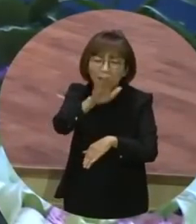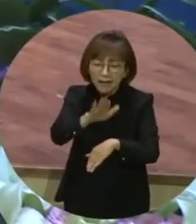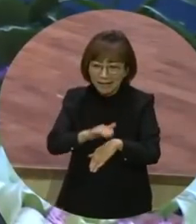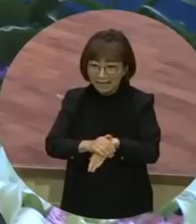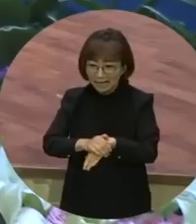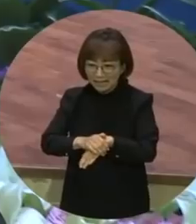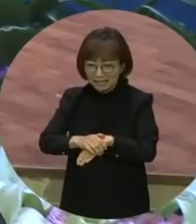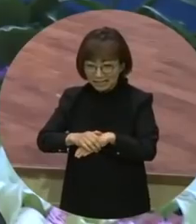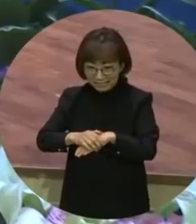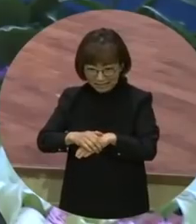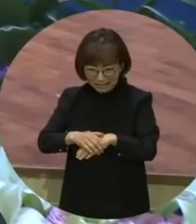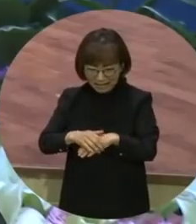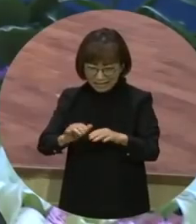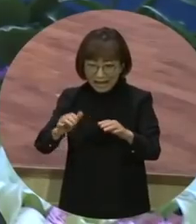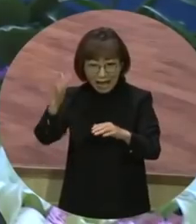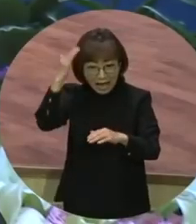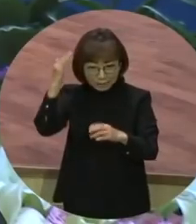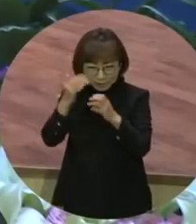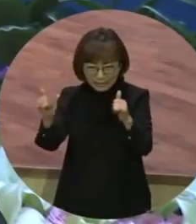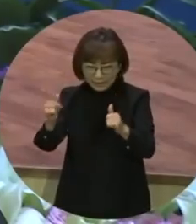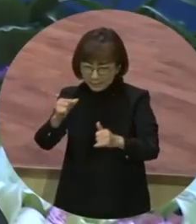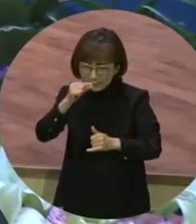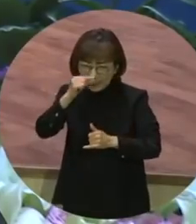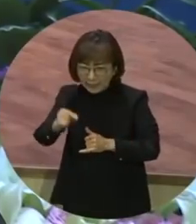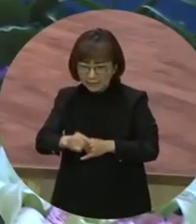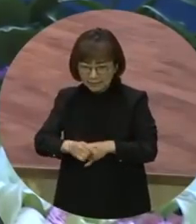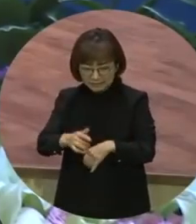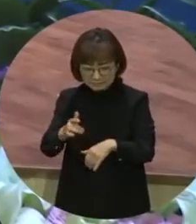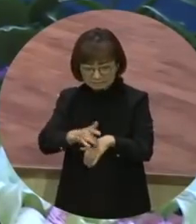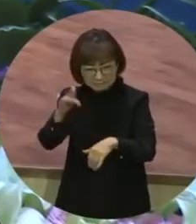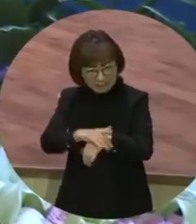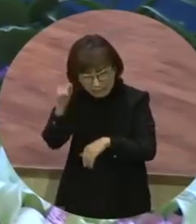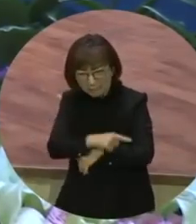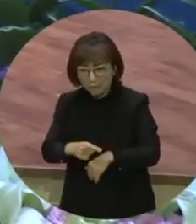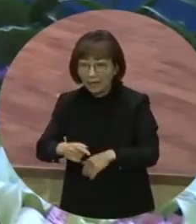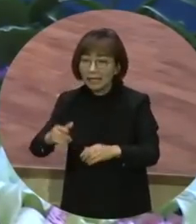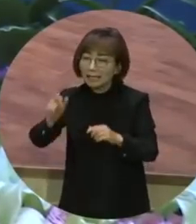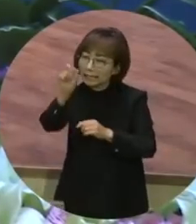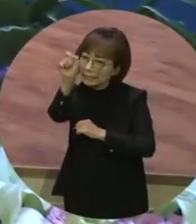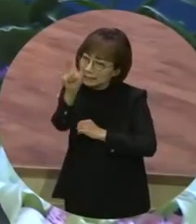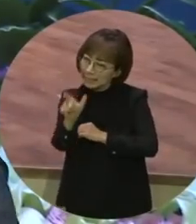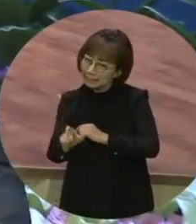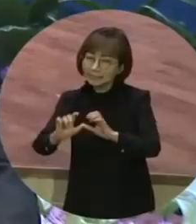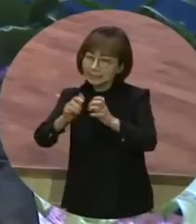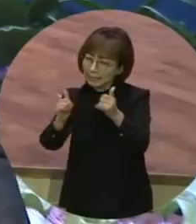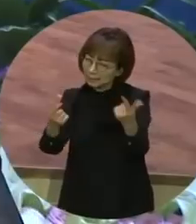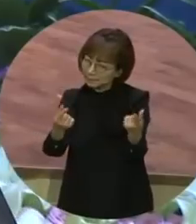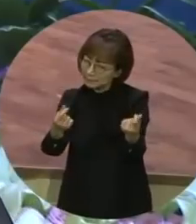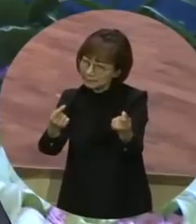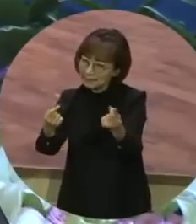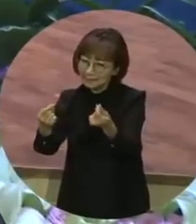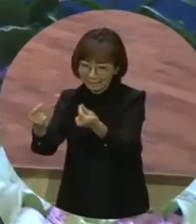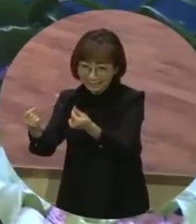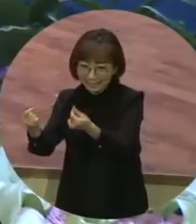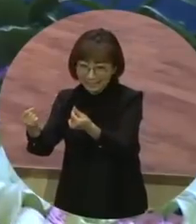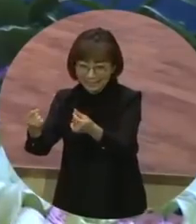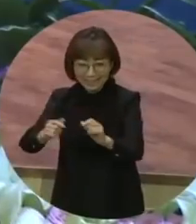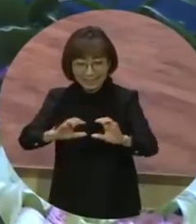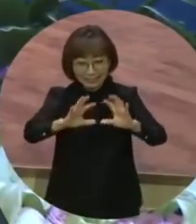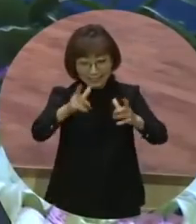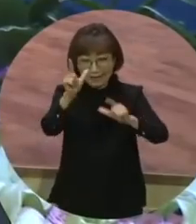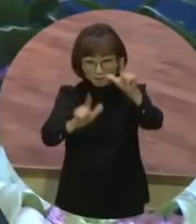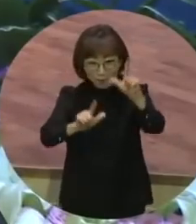제일 나빠요. 어쩌면 이태리 사람들하고 비슷한지 몰라. 이 반도가 돼가지고 그것